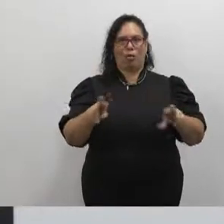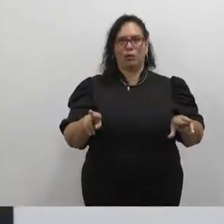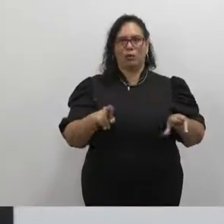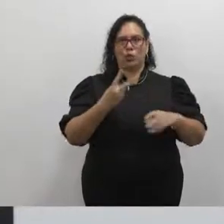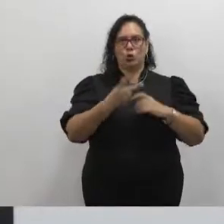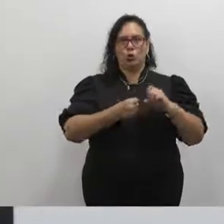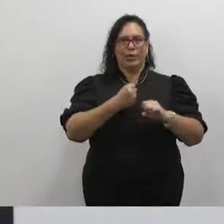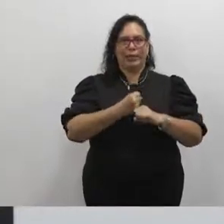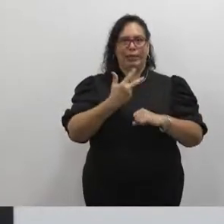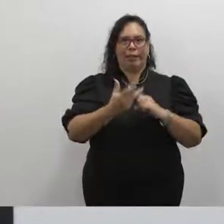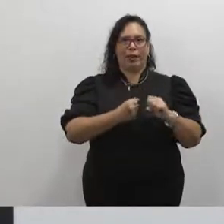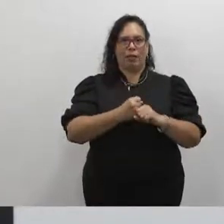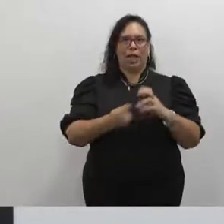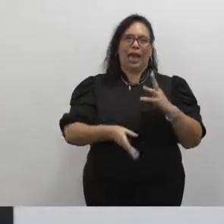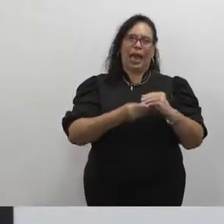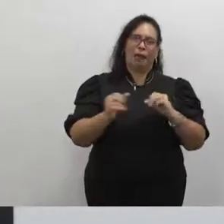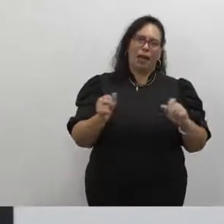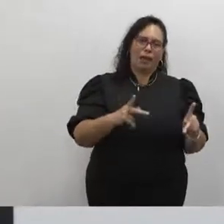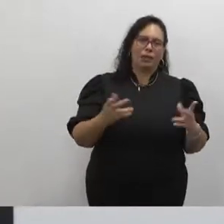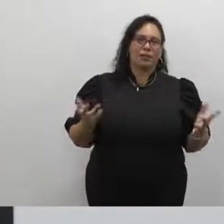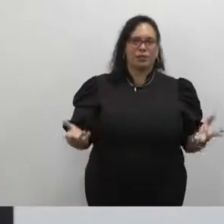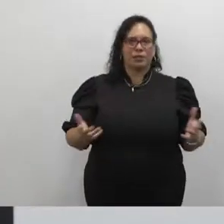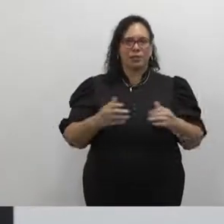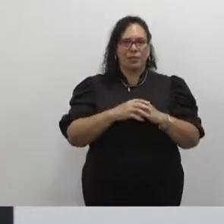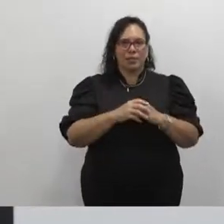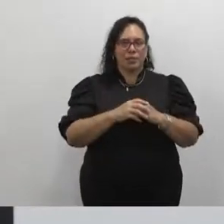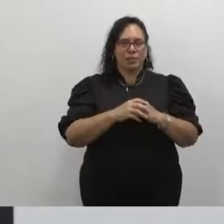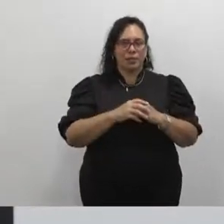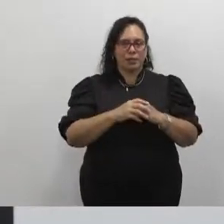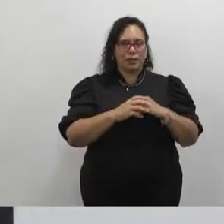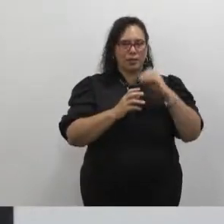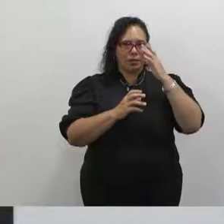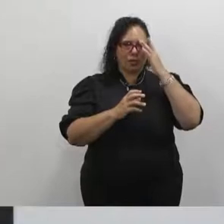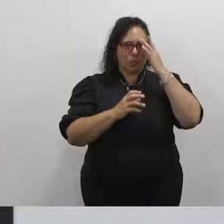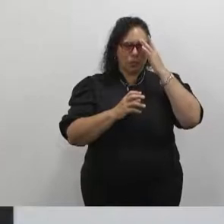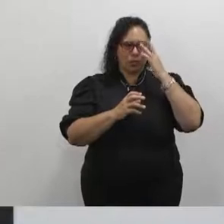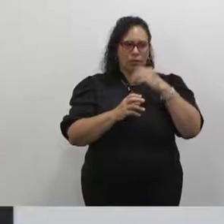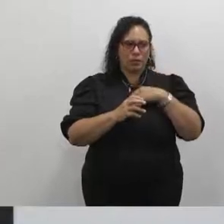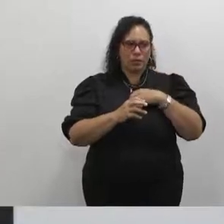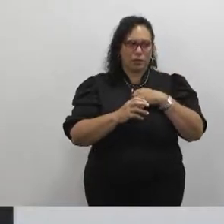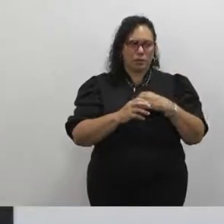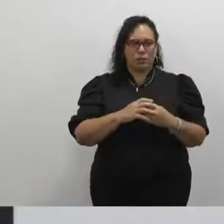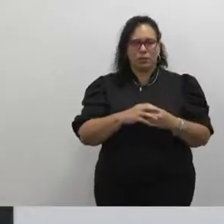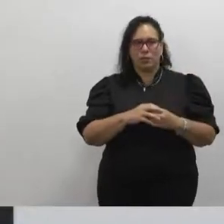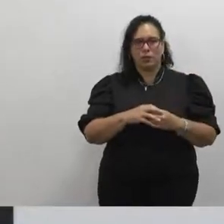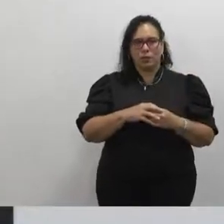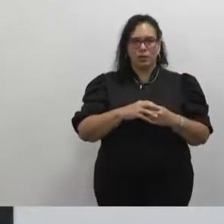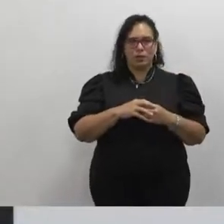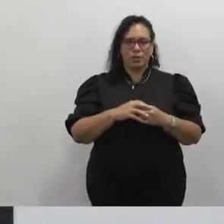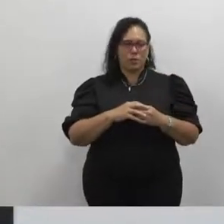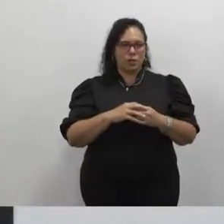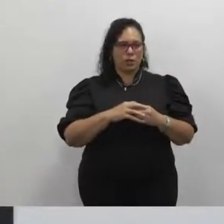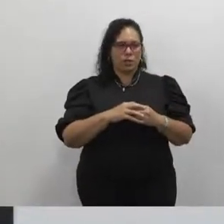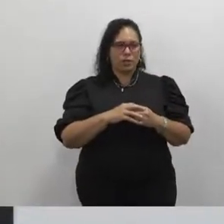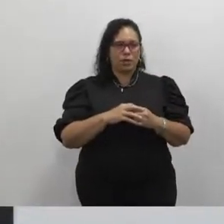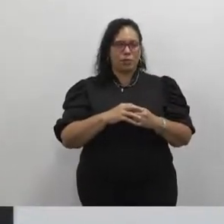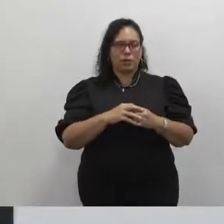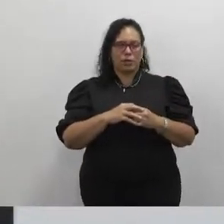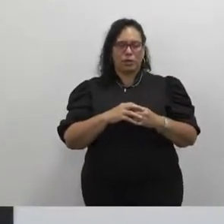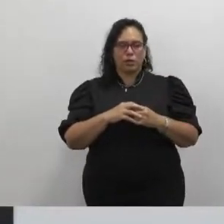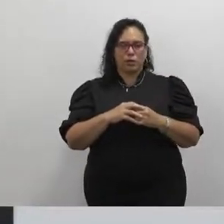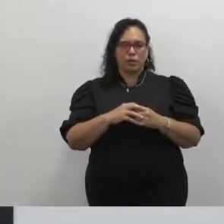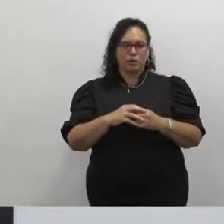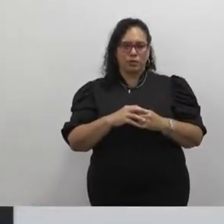bị về Nam cái này thật đã à mình là bỏ ho tại những ai phát đầu bán đó nè